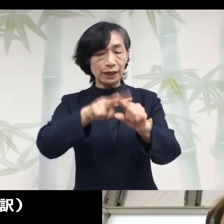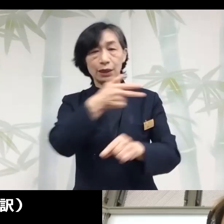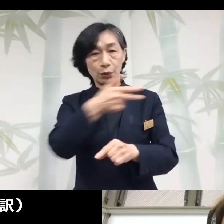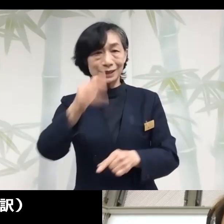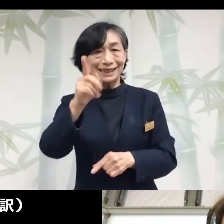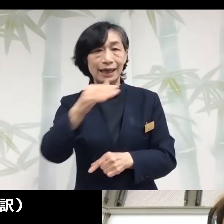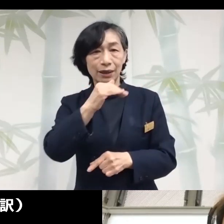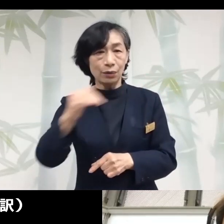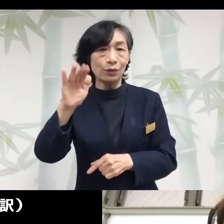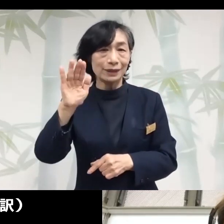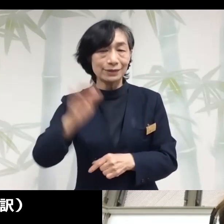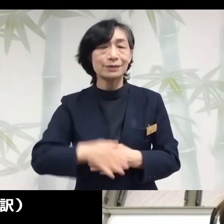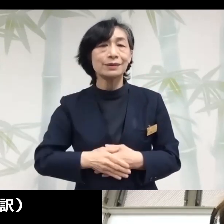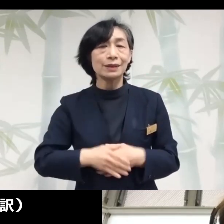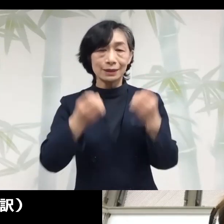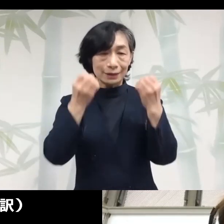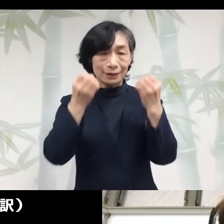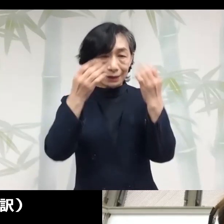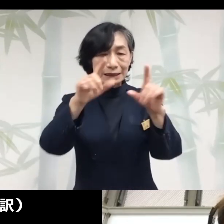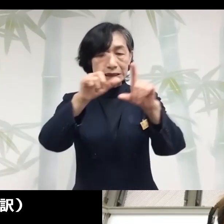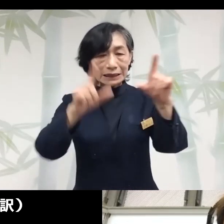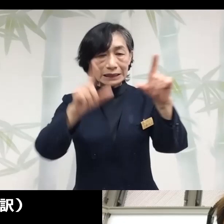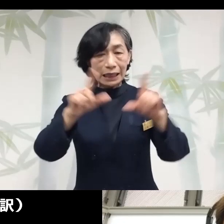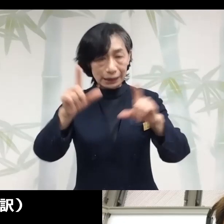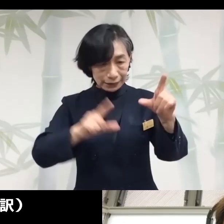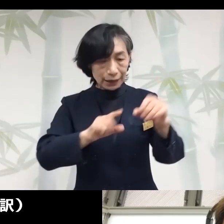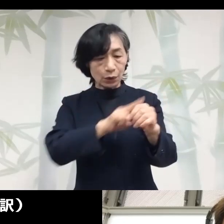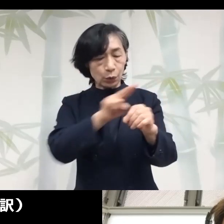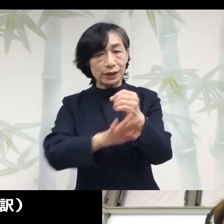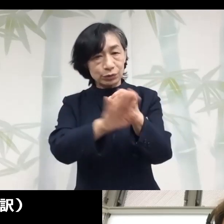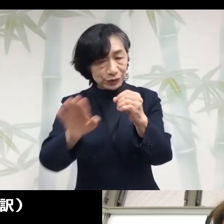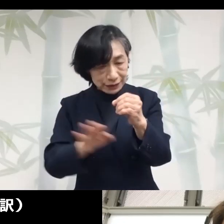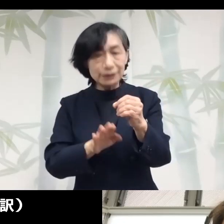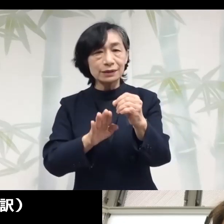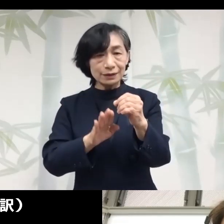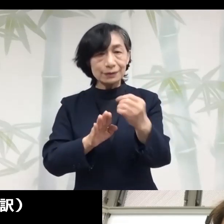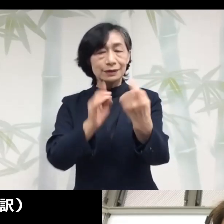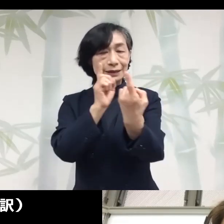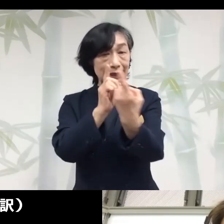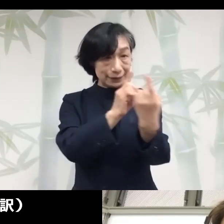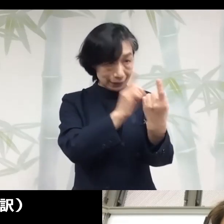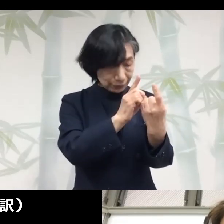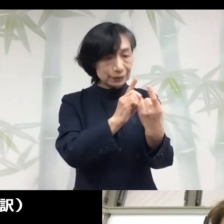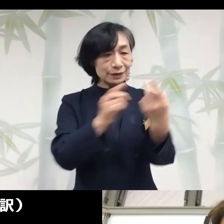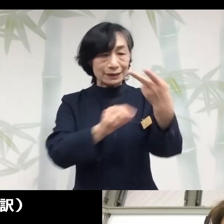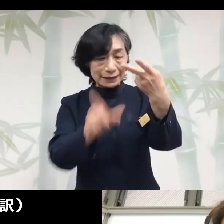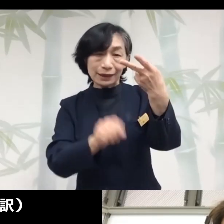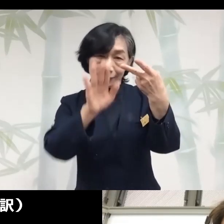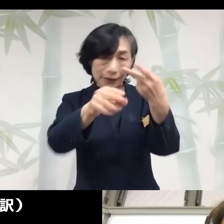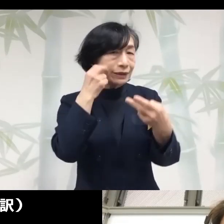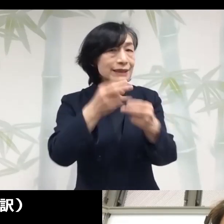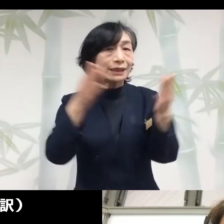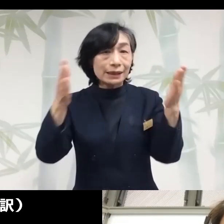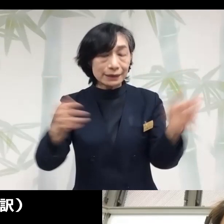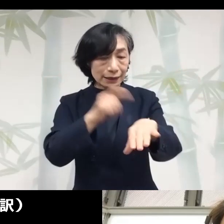。新型コロナウイルスへの対策や取り組みが、2月以降ですね、もうおよそ2ヶ月と、大変長期